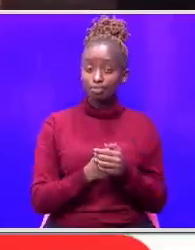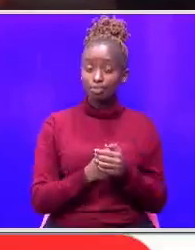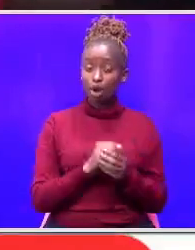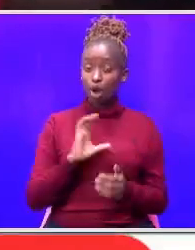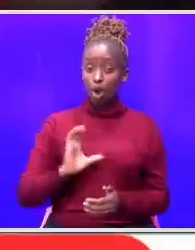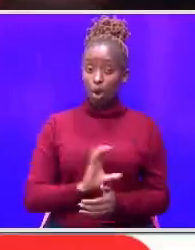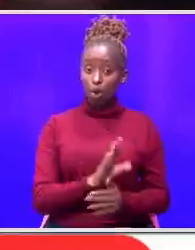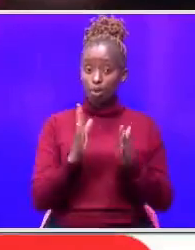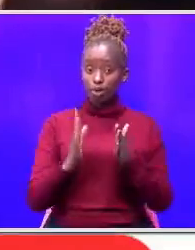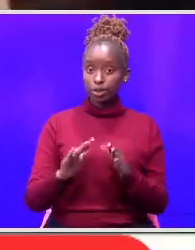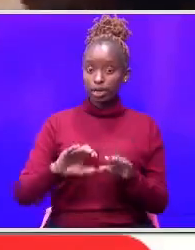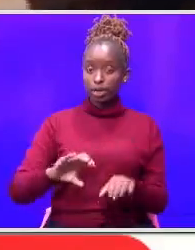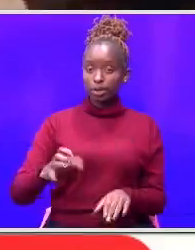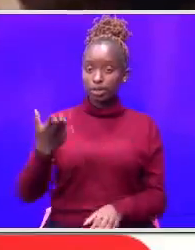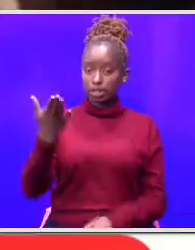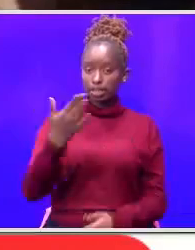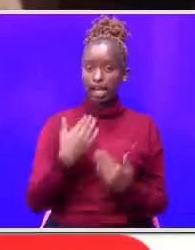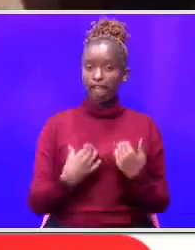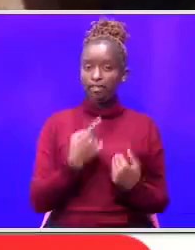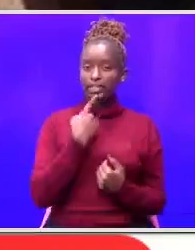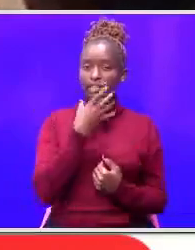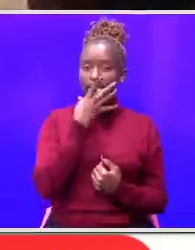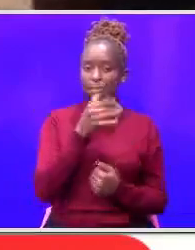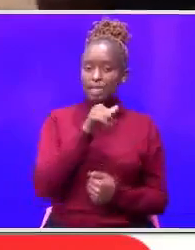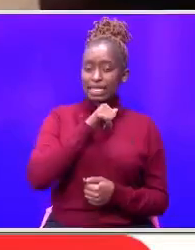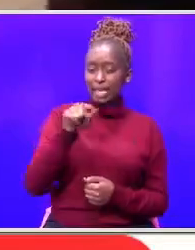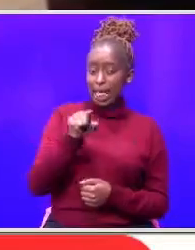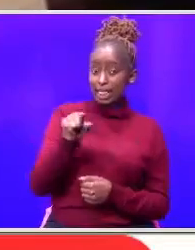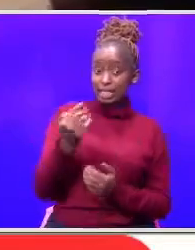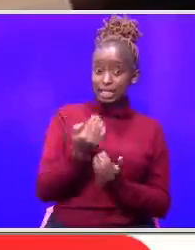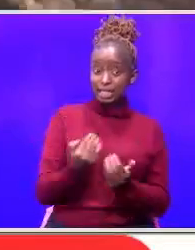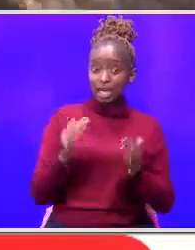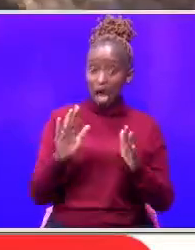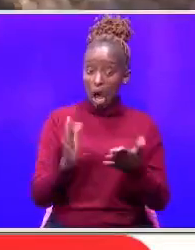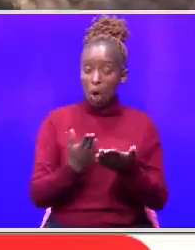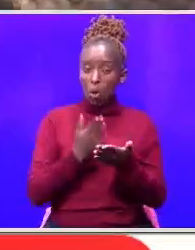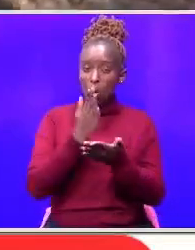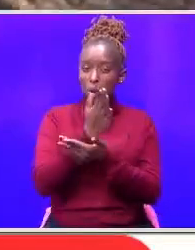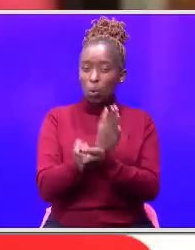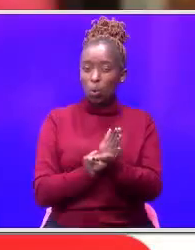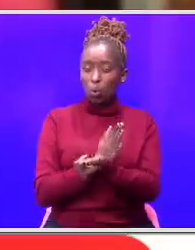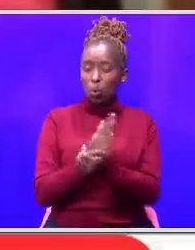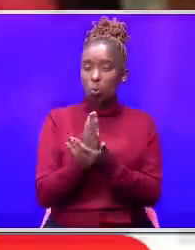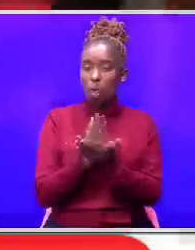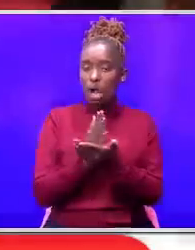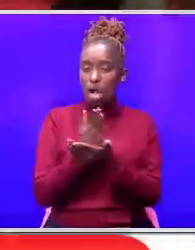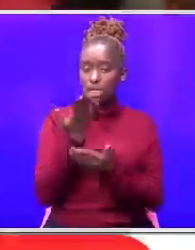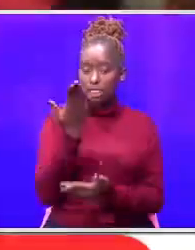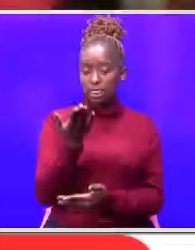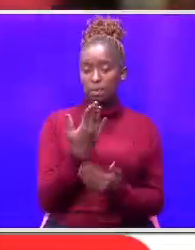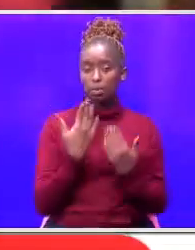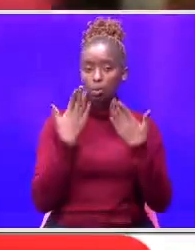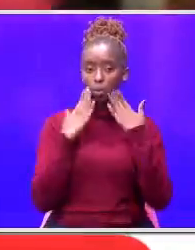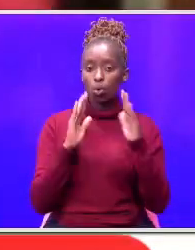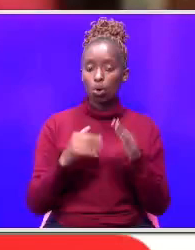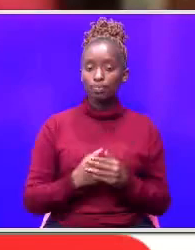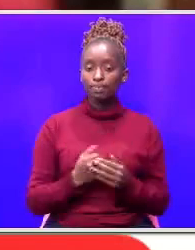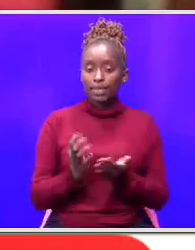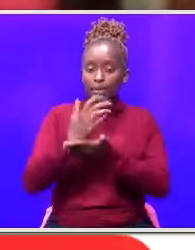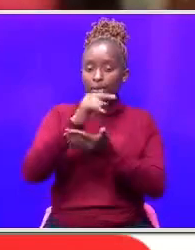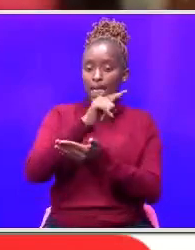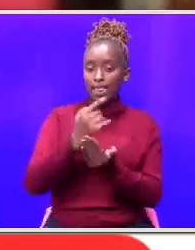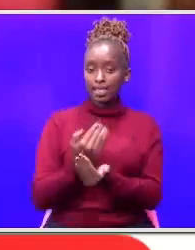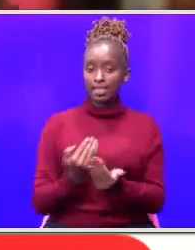kaunti hiyo Jades Abdikadir, huenda Chege aliwaua watoto hao kwa kuwakatakata. Na kuweza kuwachukua watoto watatu wa boma hili